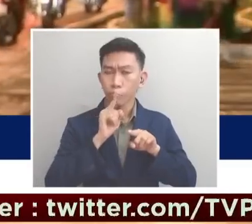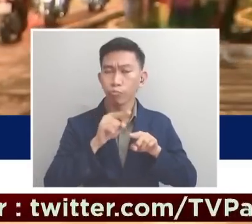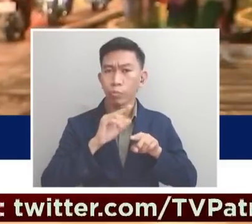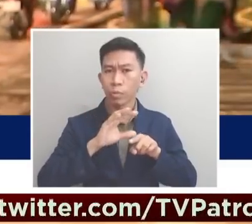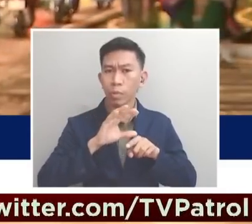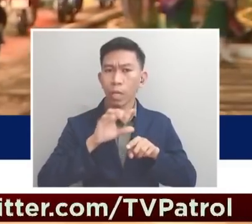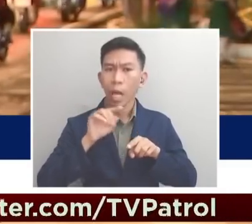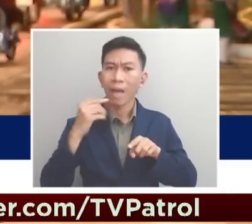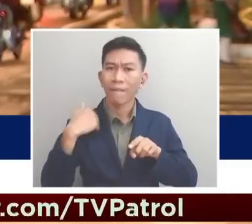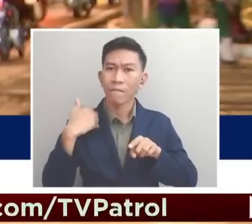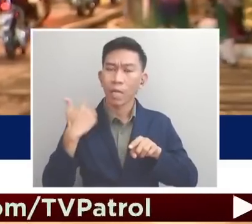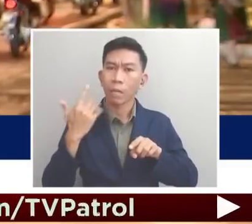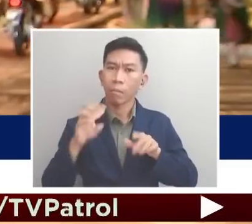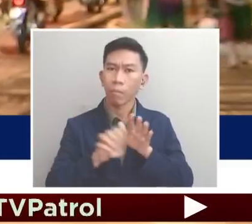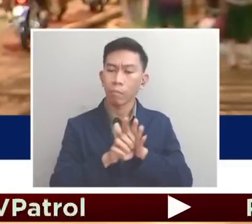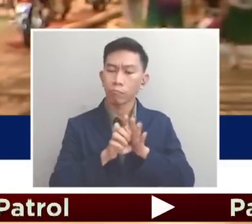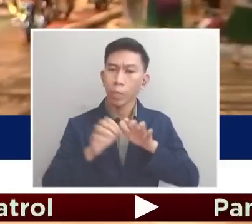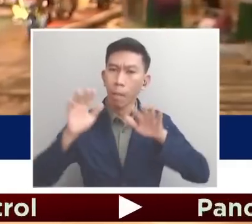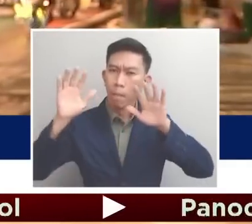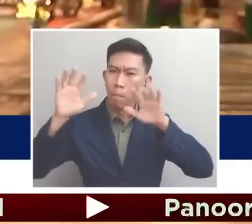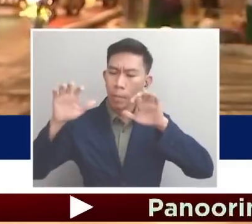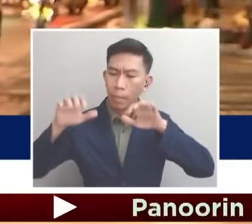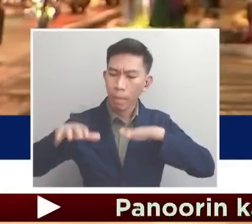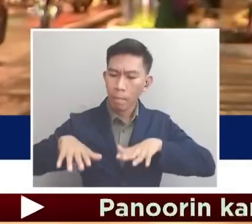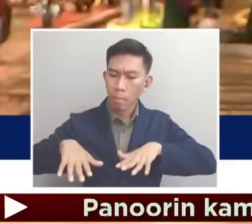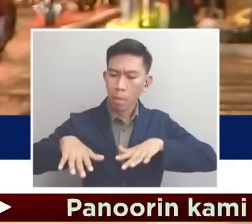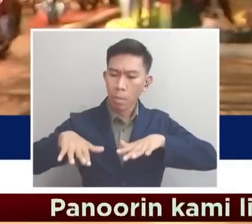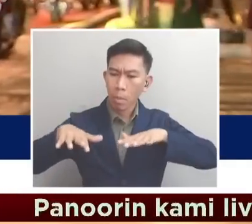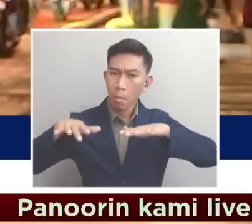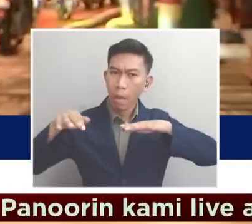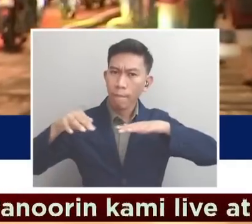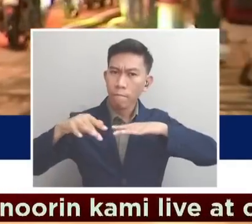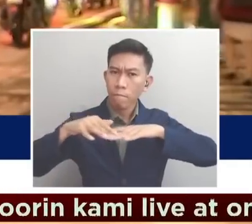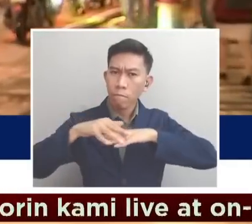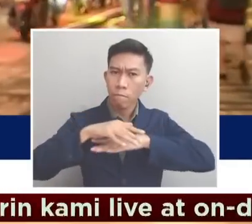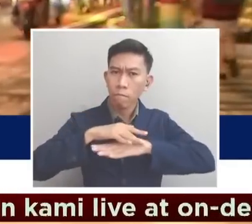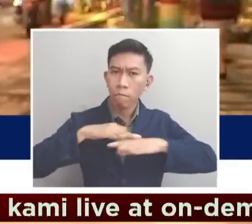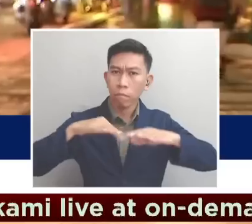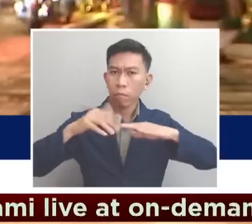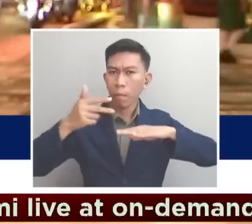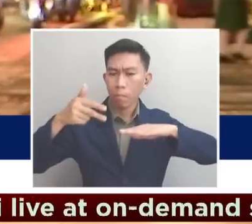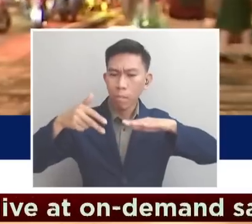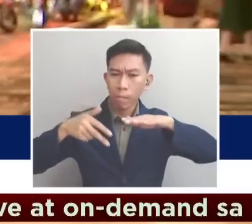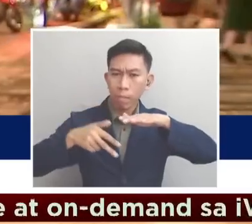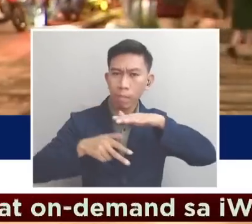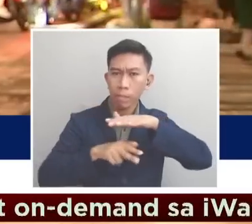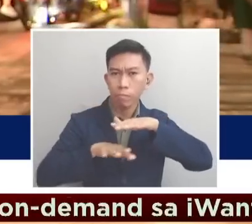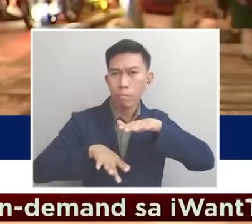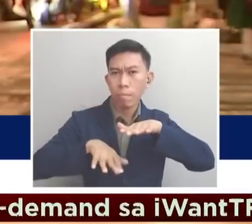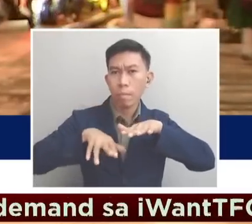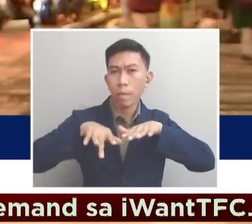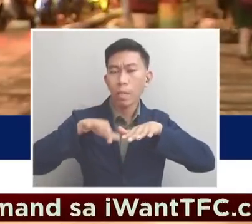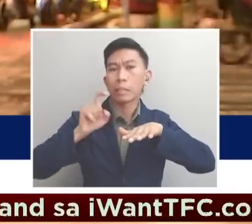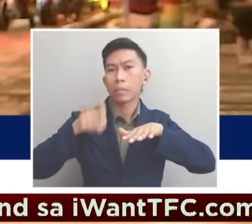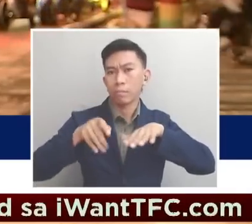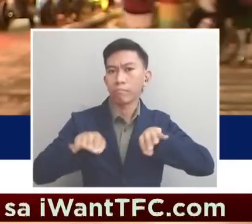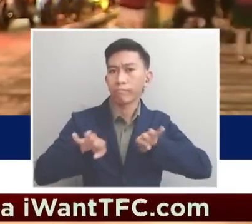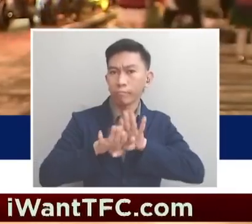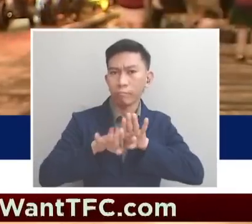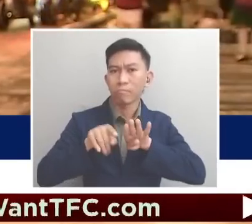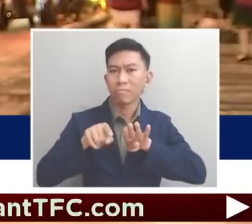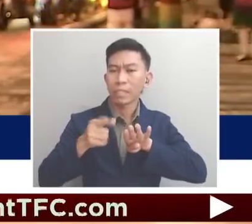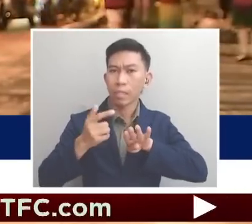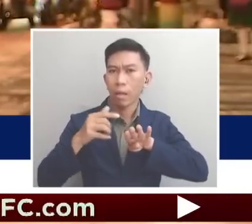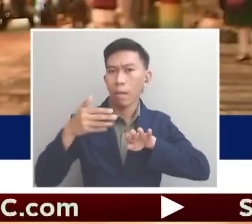tubig-tubing umuulan sa ilalim iyan ng kalsada, Henry. Kaya kailangan daw na isara na itong buong Lagusnilan. Sabi nila, mas mapapadali daw